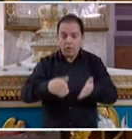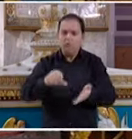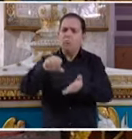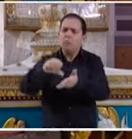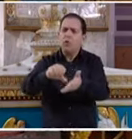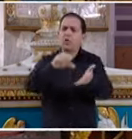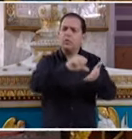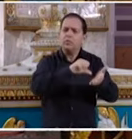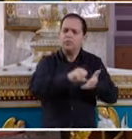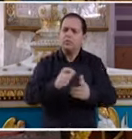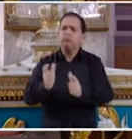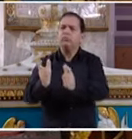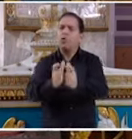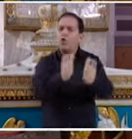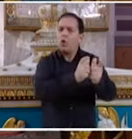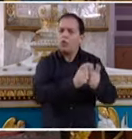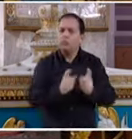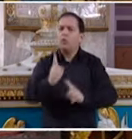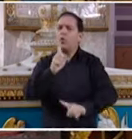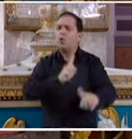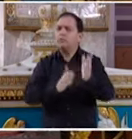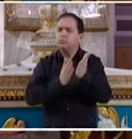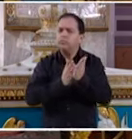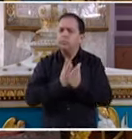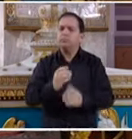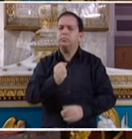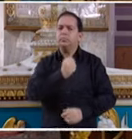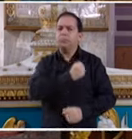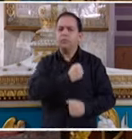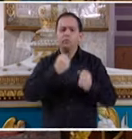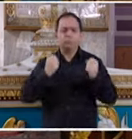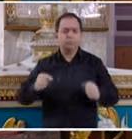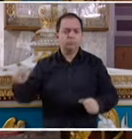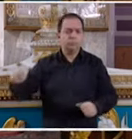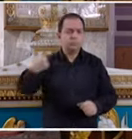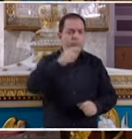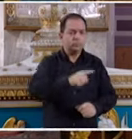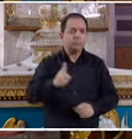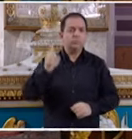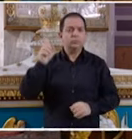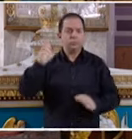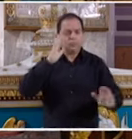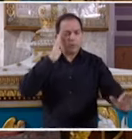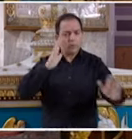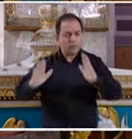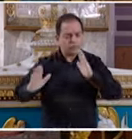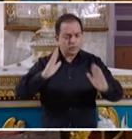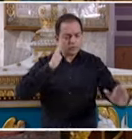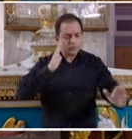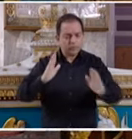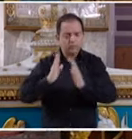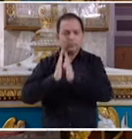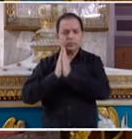πόλεως και χώρας και των πίστικων των εναυτές του Κυρίου